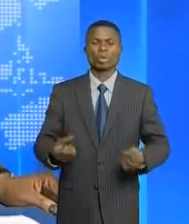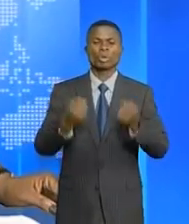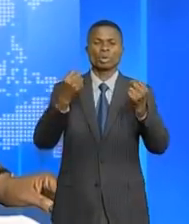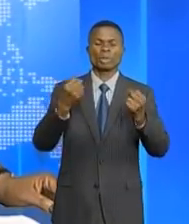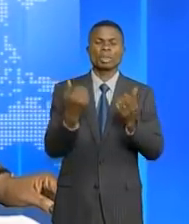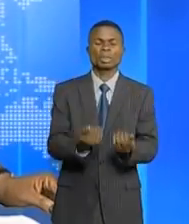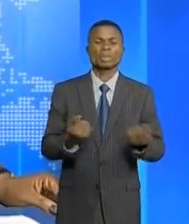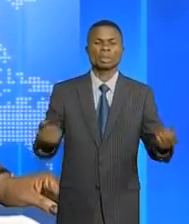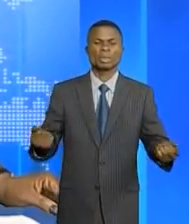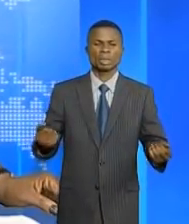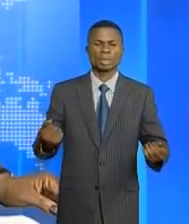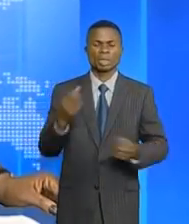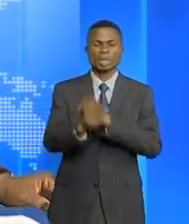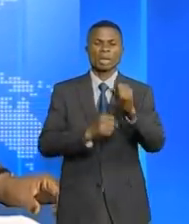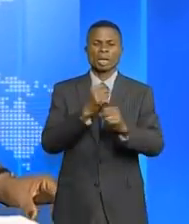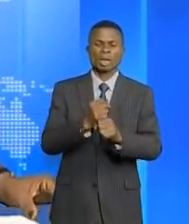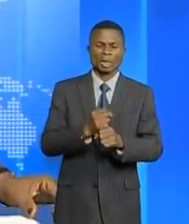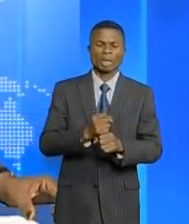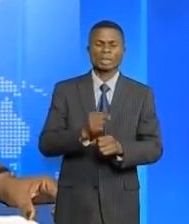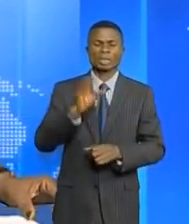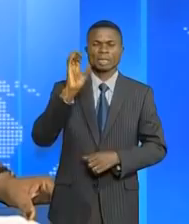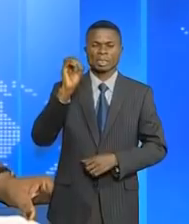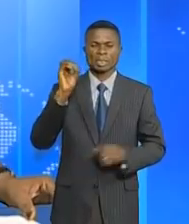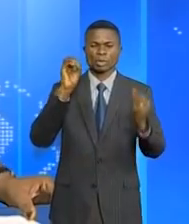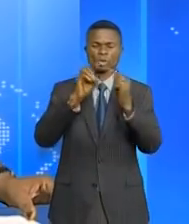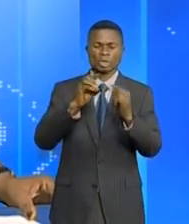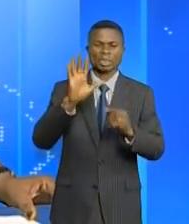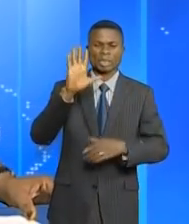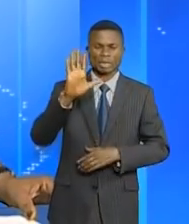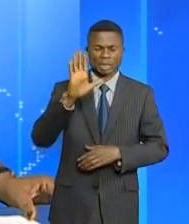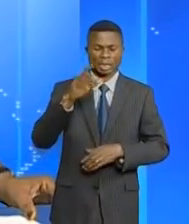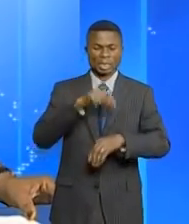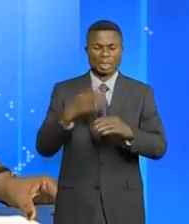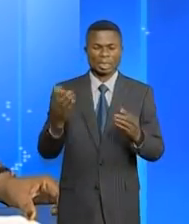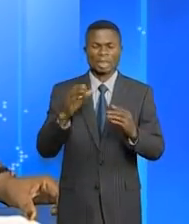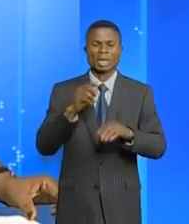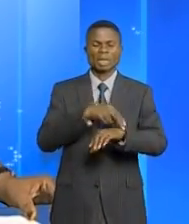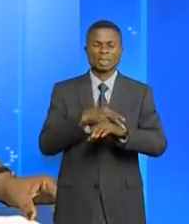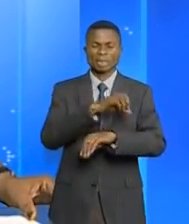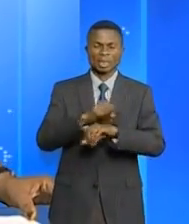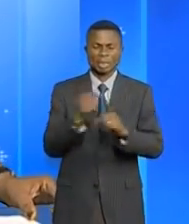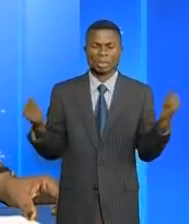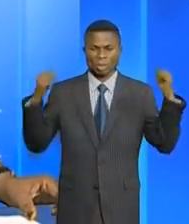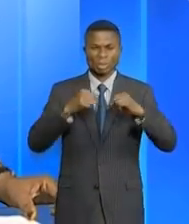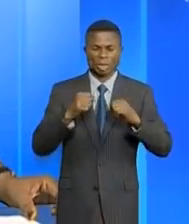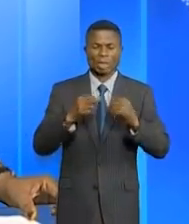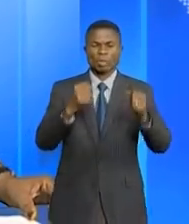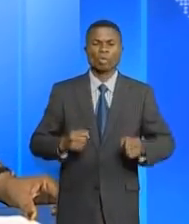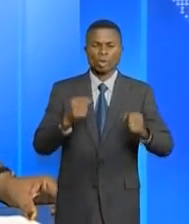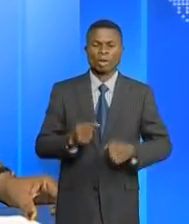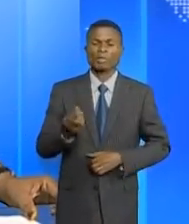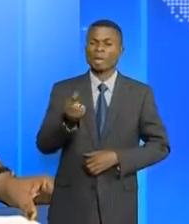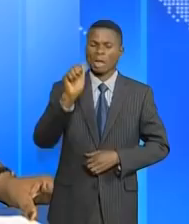les enfants de moins de 5 ans pendant cette saison sèche. La supplémentation en vitamine A